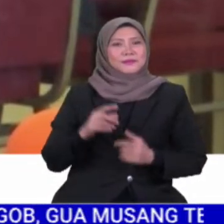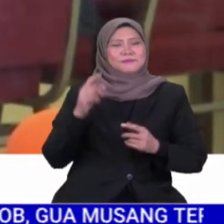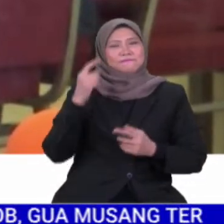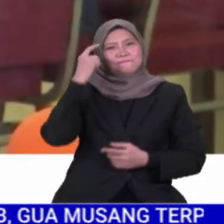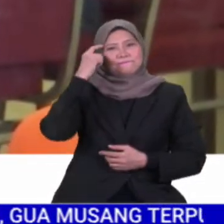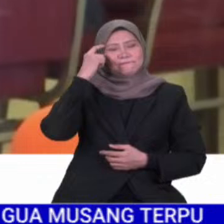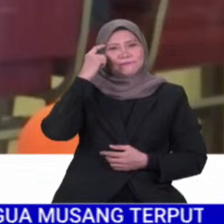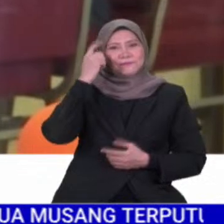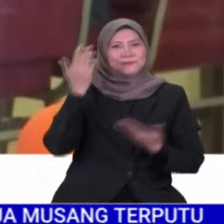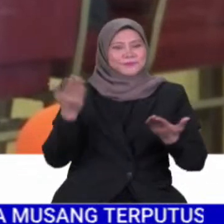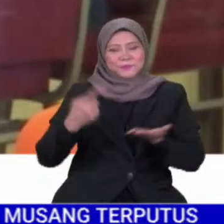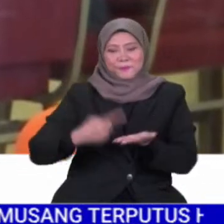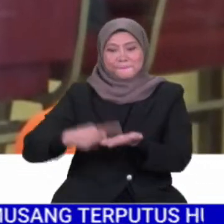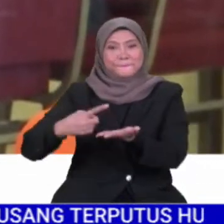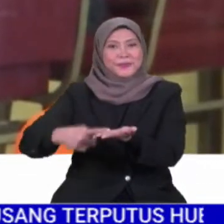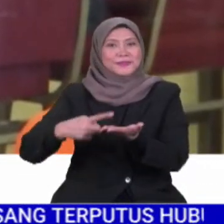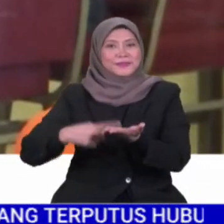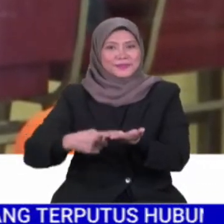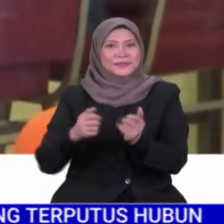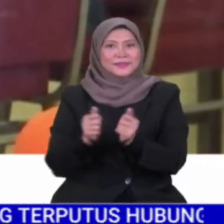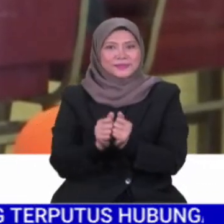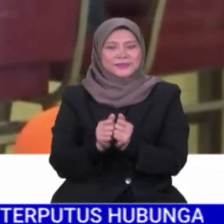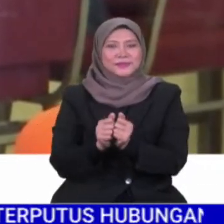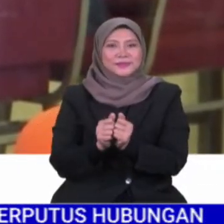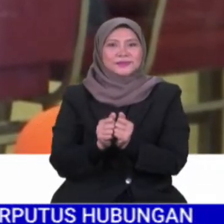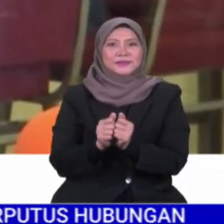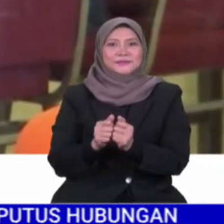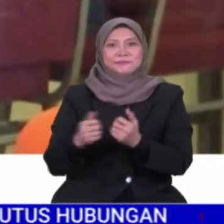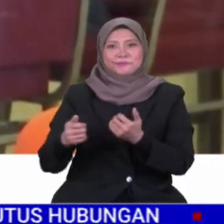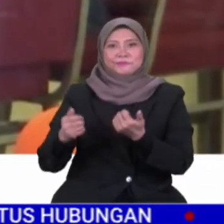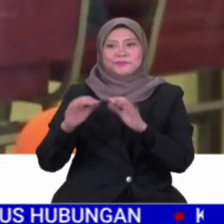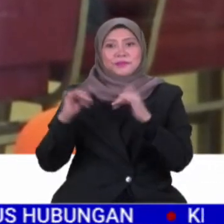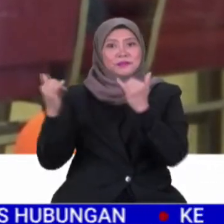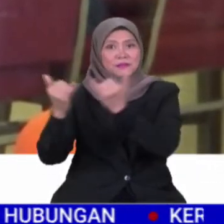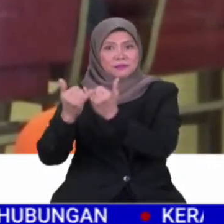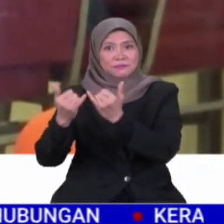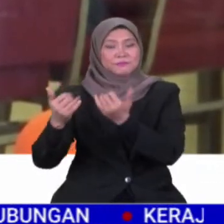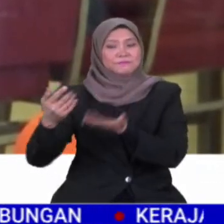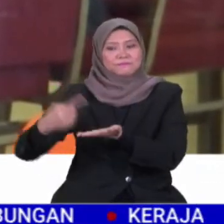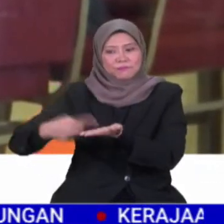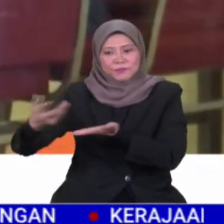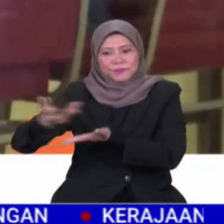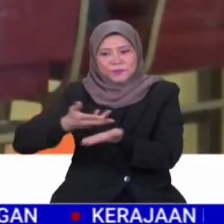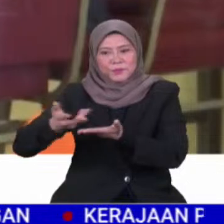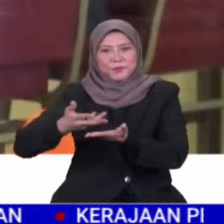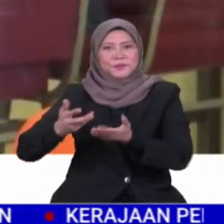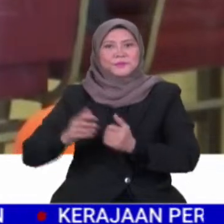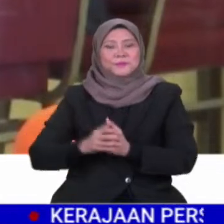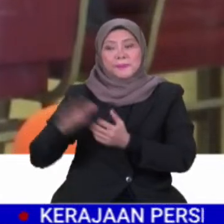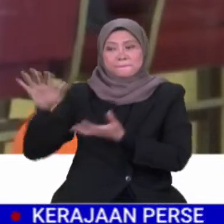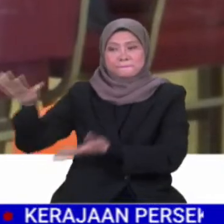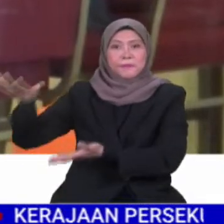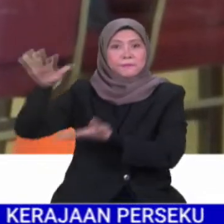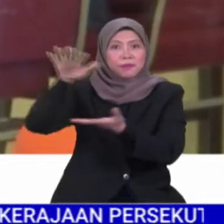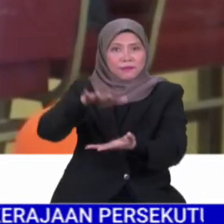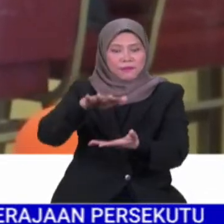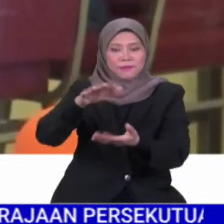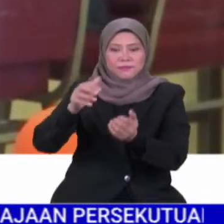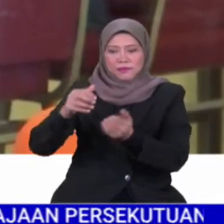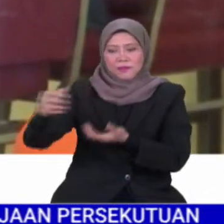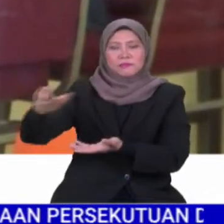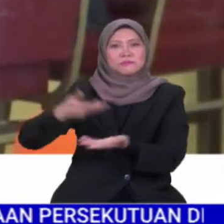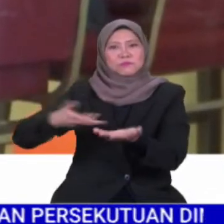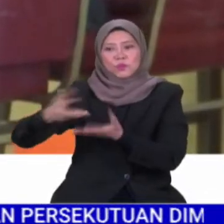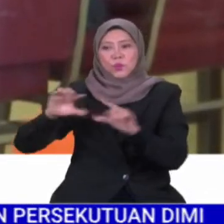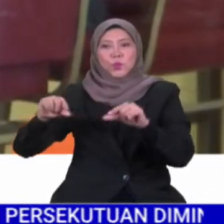fikirkan, saya bincang pada rantaian saya. Maknanya rantaian pembekal dengan saya, kita